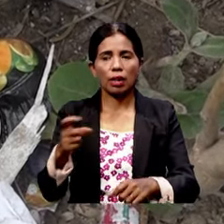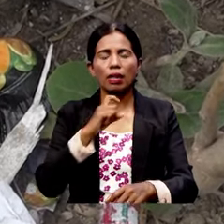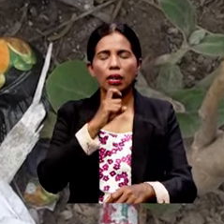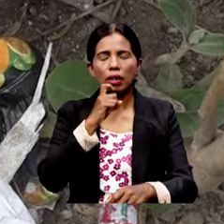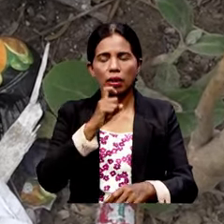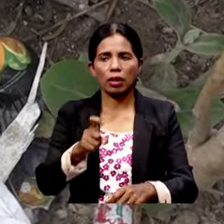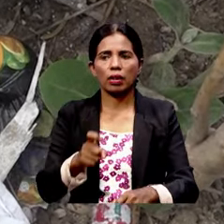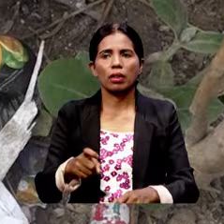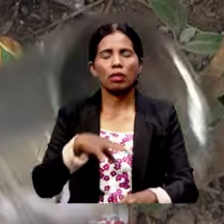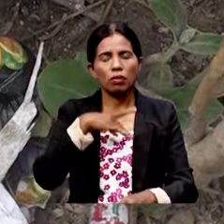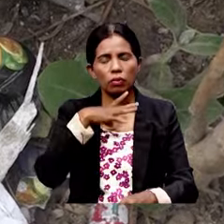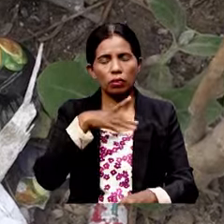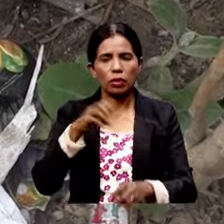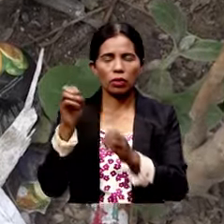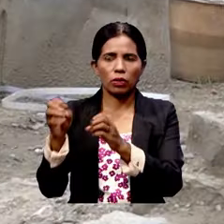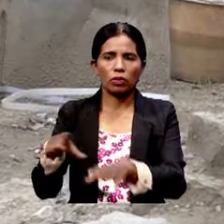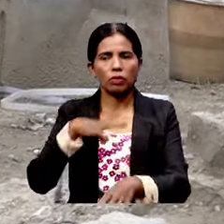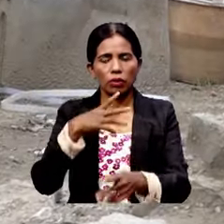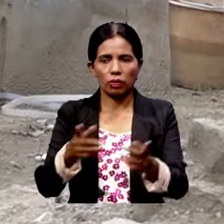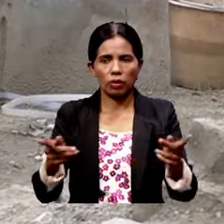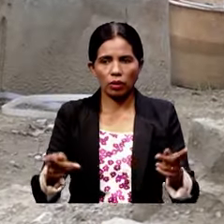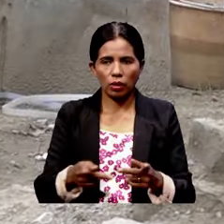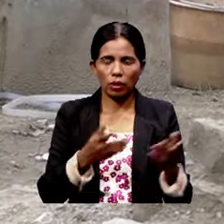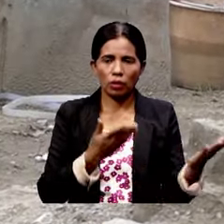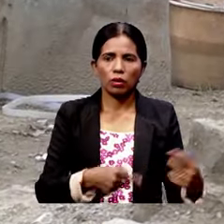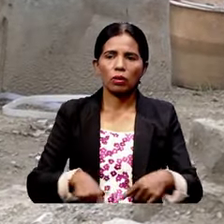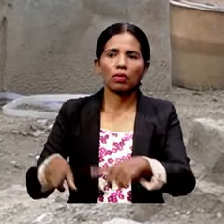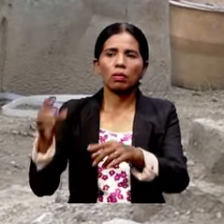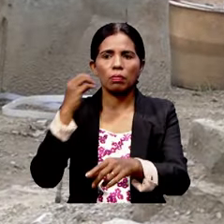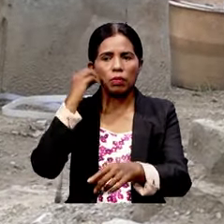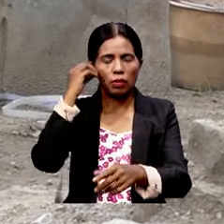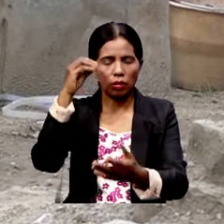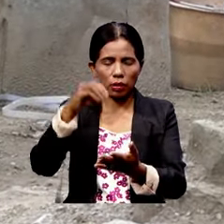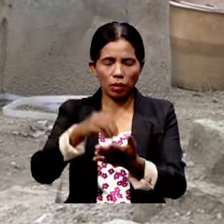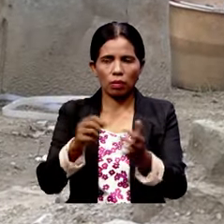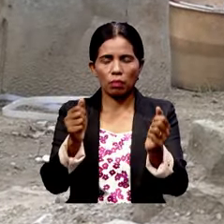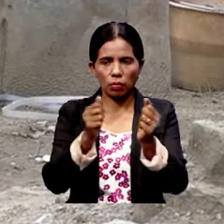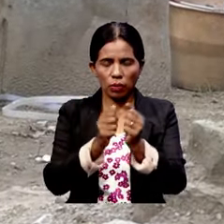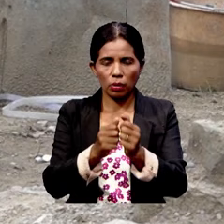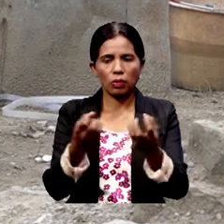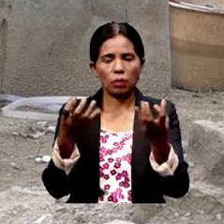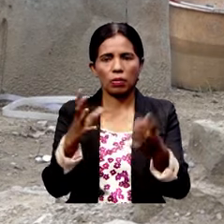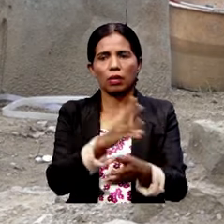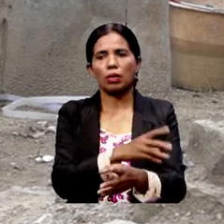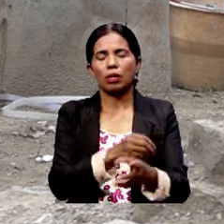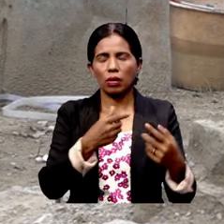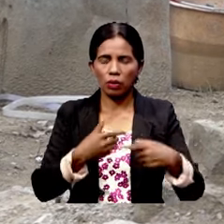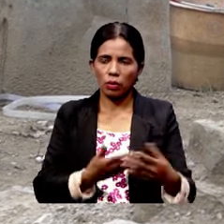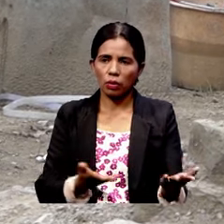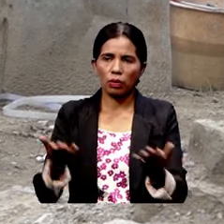nebe soe ona ia lisu fati hodi lori fila ba uma no tau hamutuk to barak nune lori ba